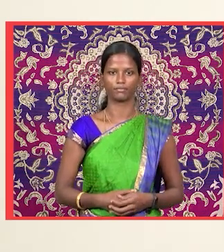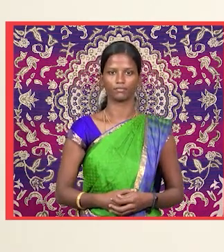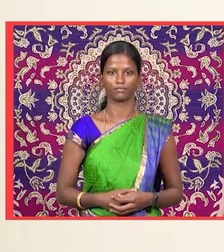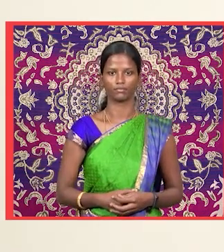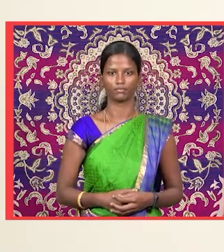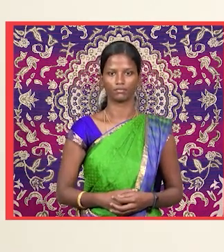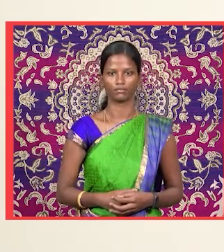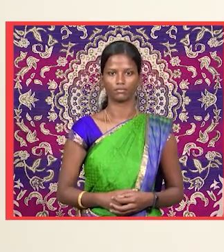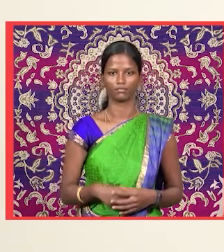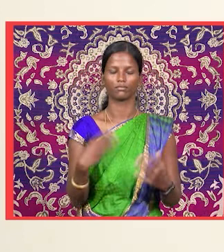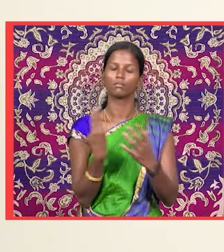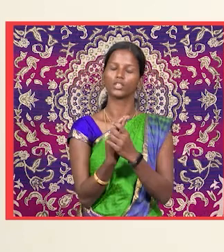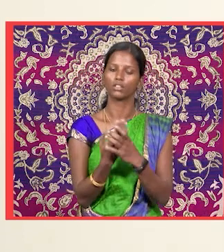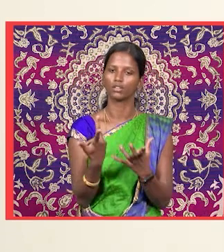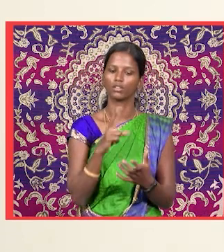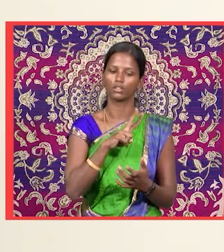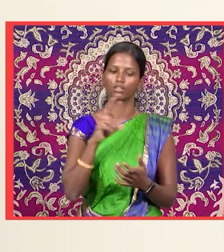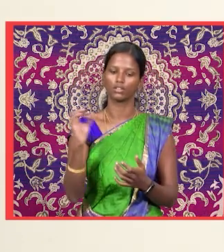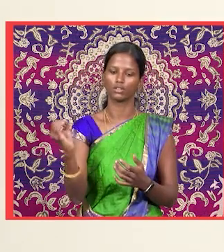2 × 100% × 11. 2 × 100 பிறக்கணும்னா